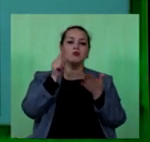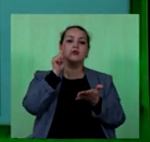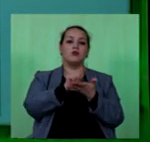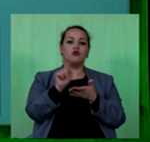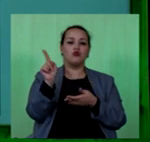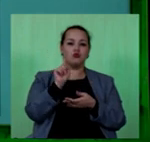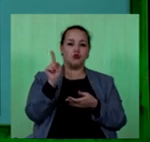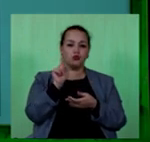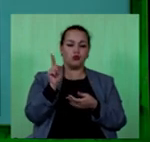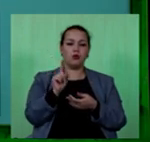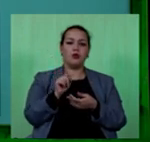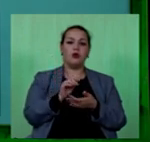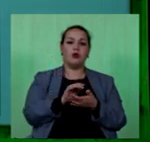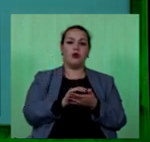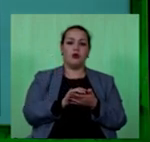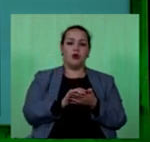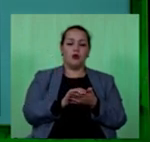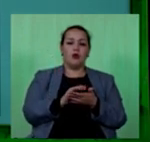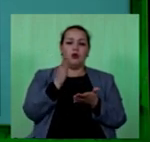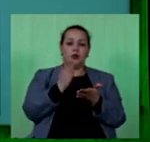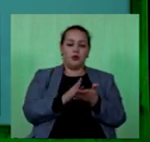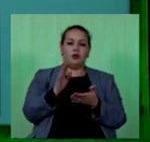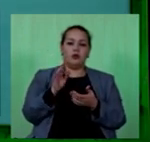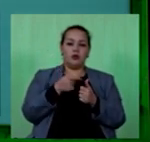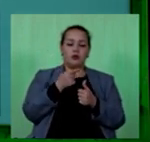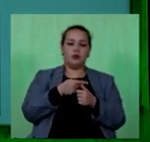что имеют имена прилагательные